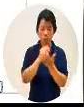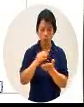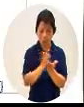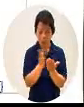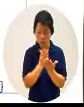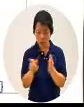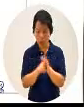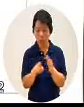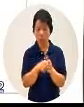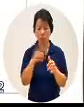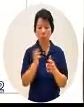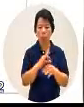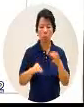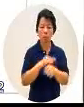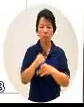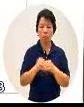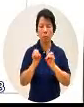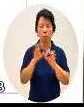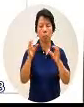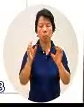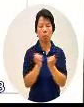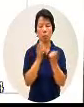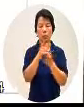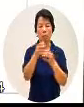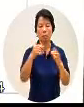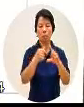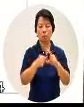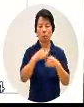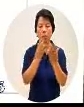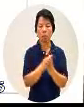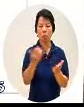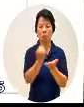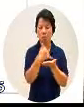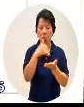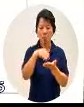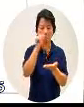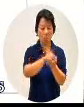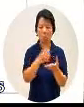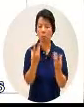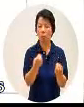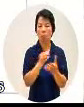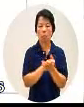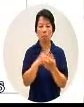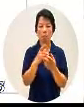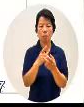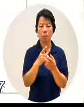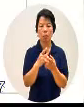這本是經濟發展局預算書有沒有預算沒有預算沒有預算